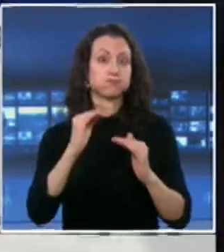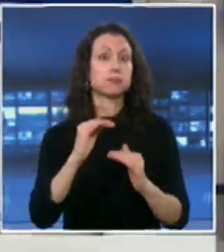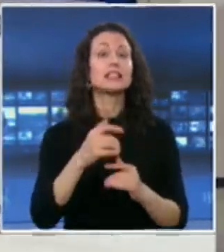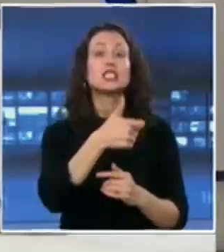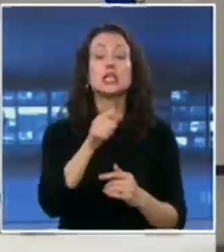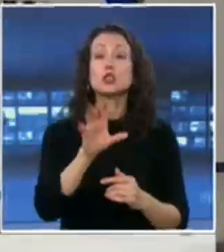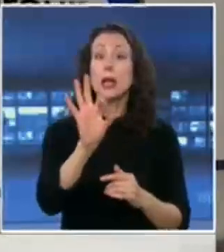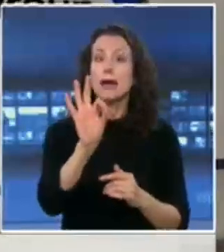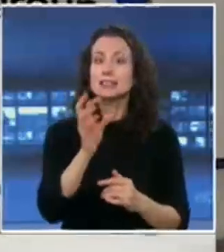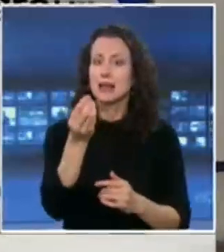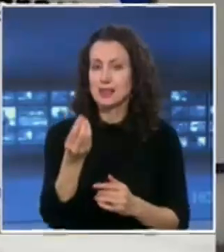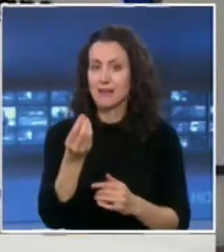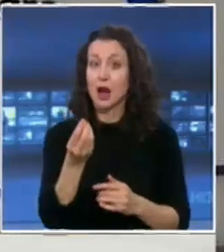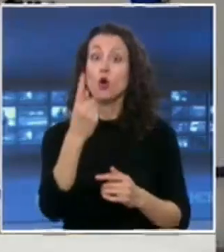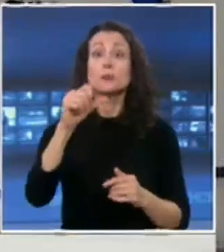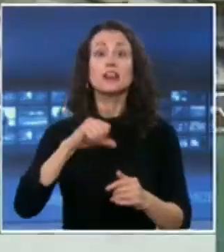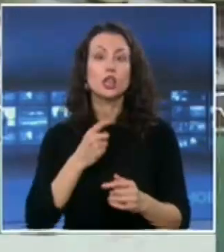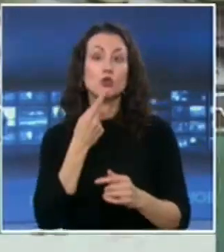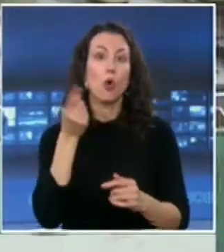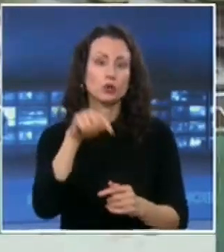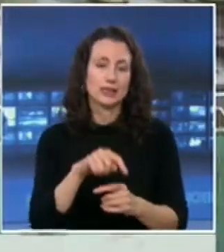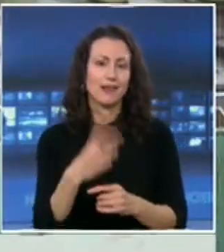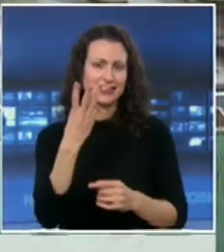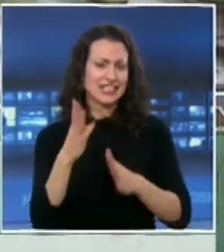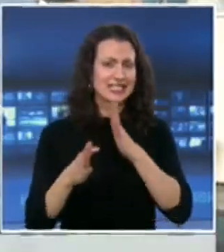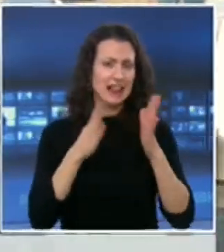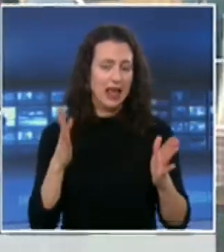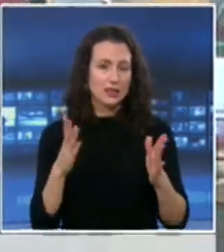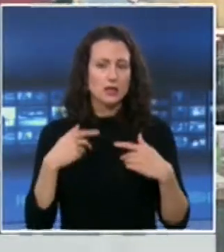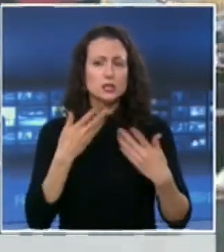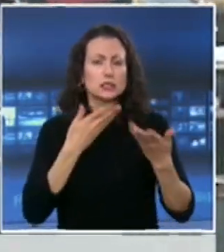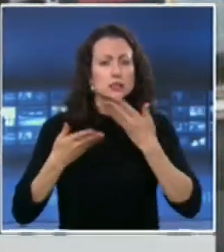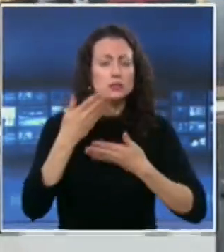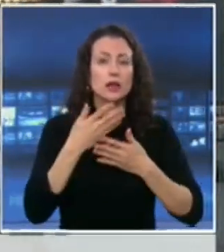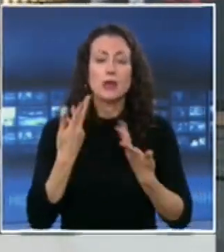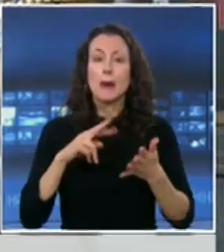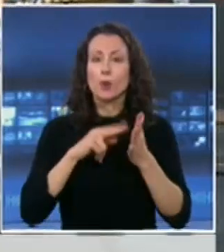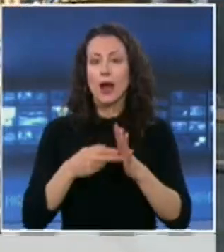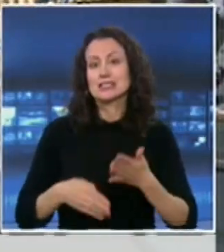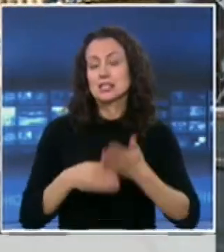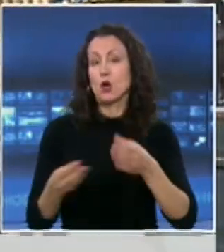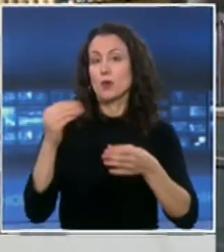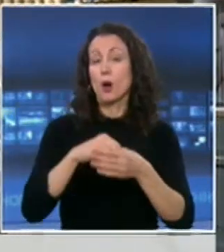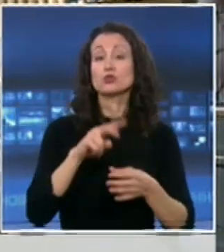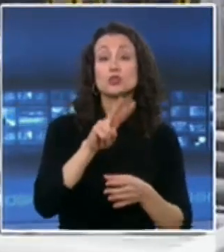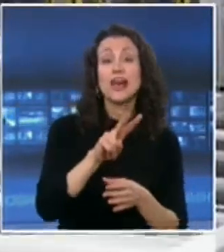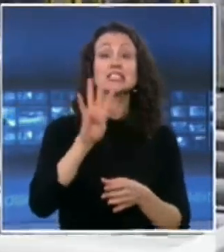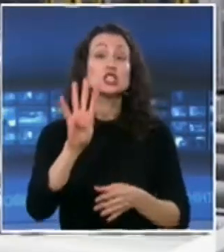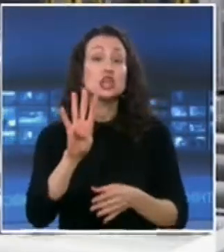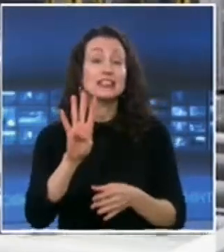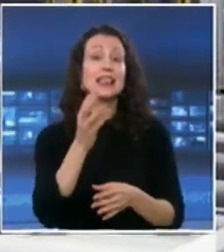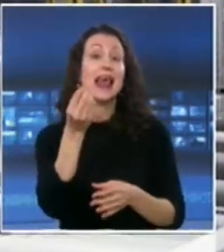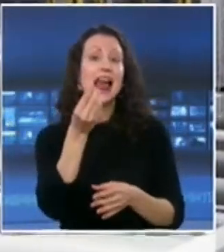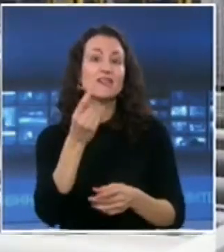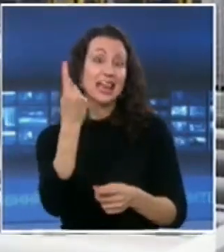година. Тристранният съвет обсъди и проекта за нова помощ от 24 лева на ден за работници в принудителен